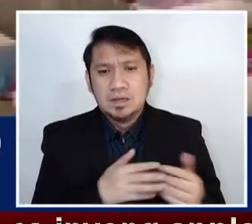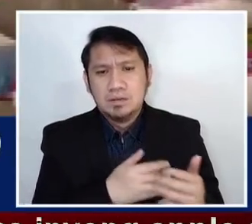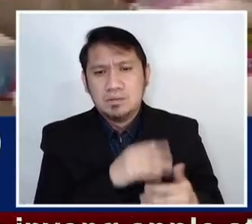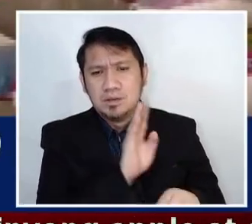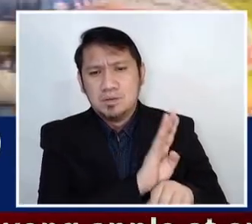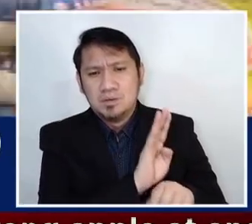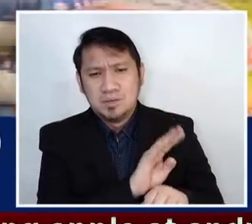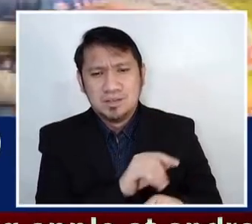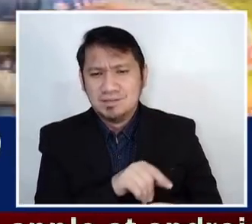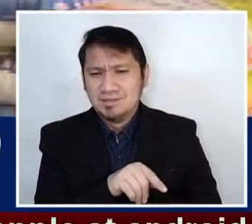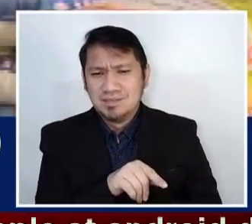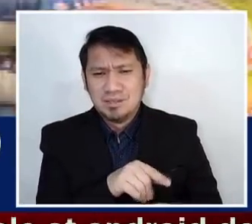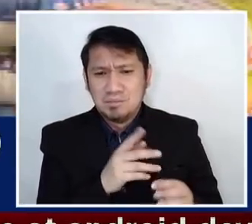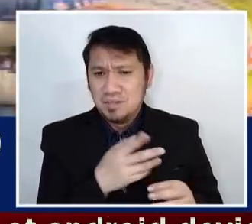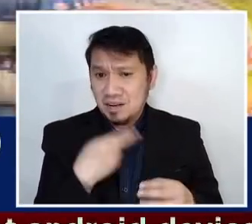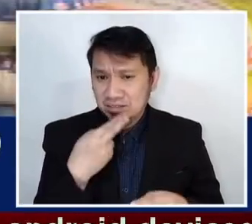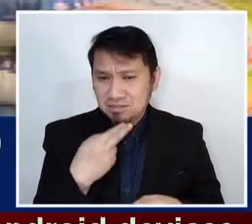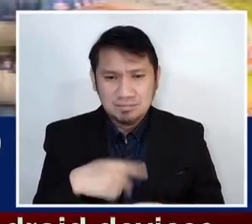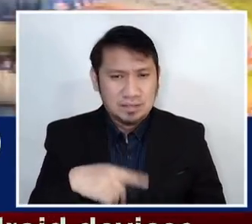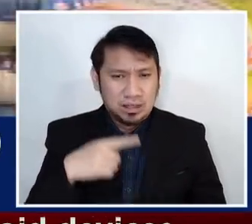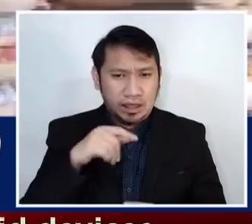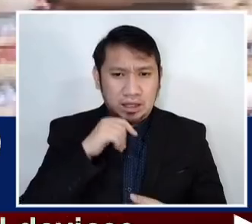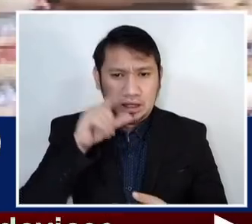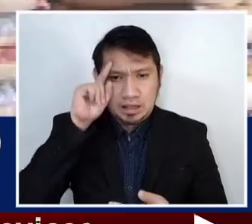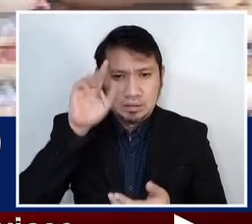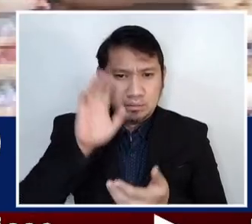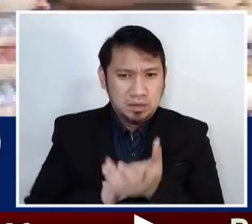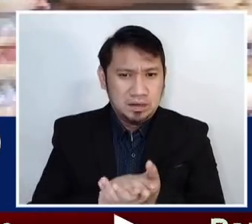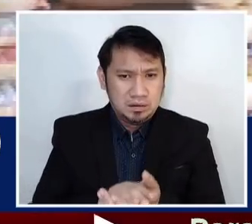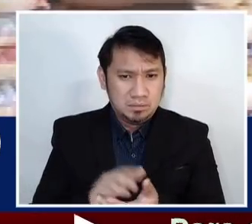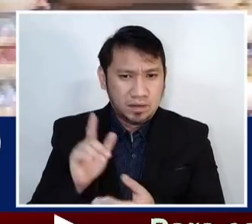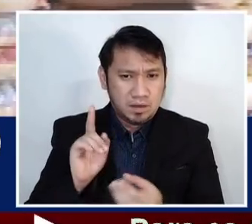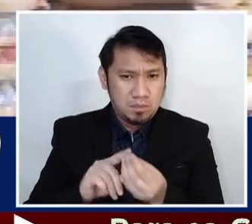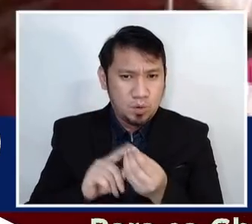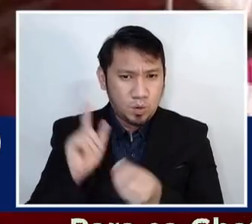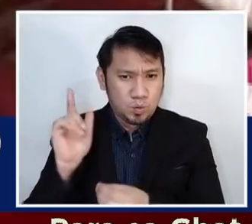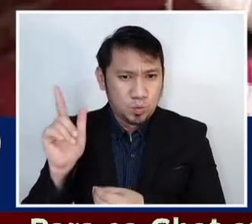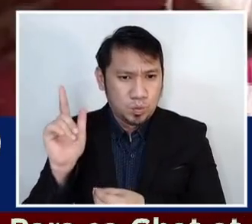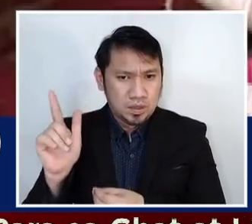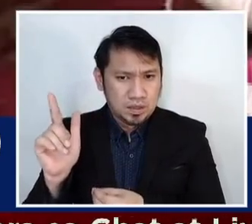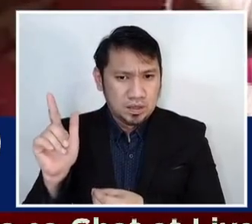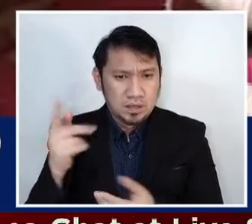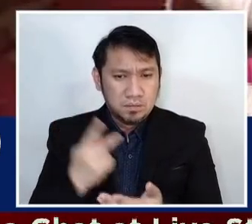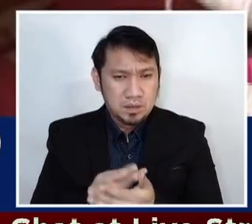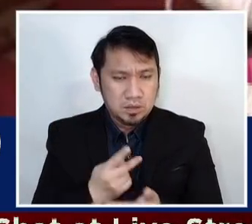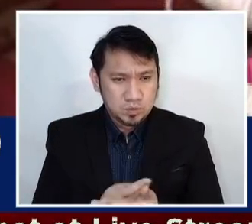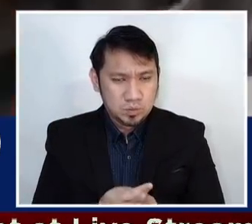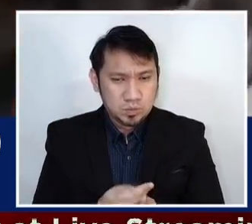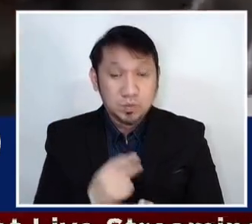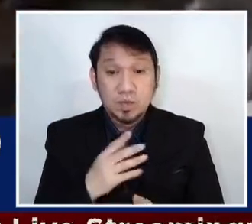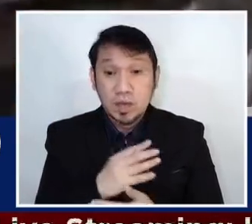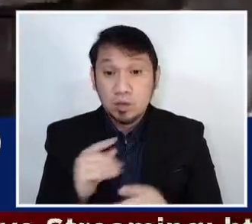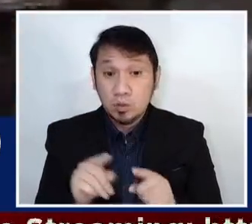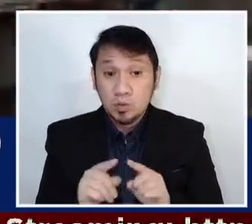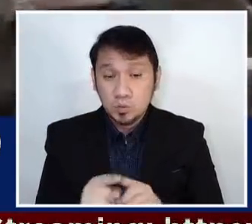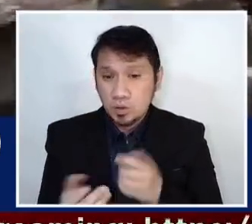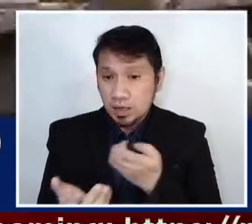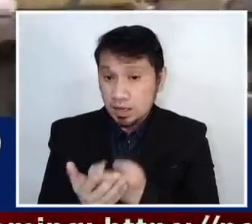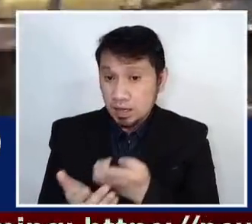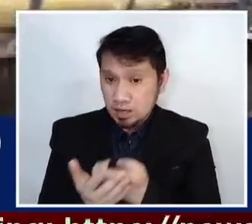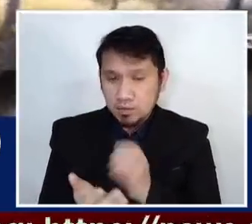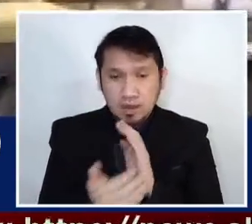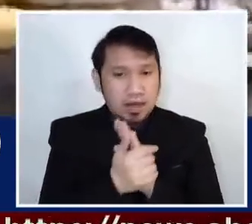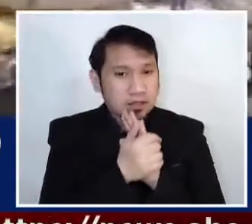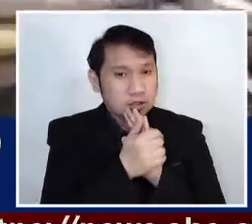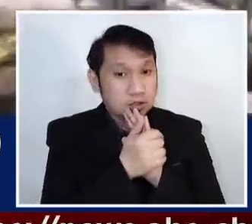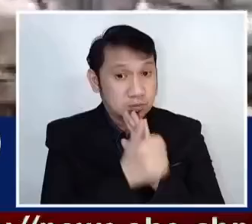rin naniniwalang kayang ibaba sa 20 pesos ang kilo ng commercial rice. Ganon din ang ekonomista at Albay 2nd